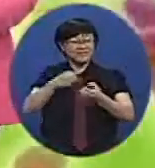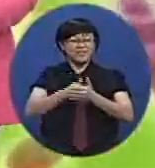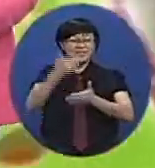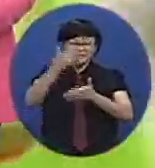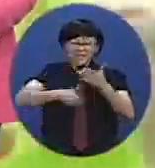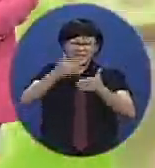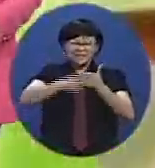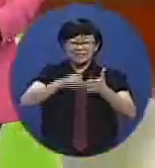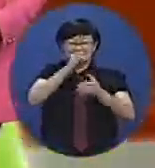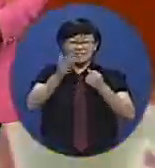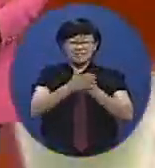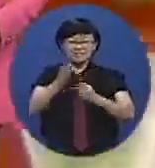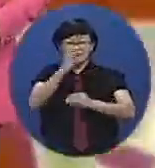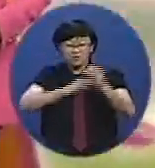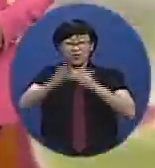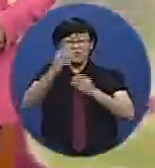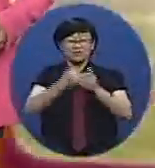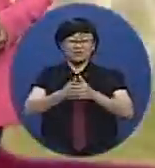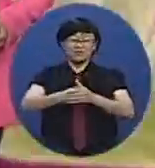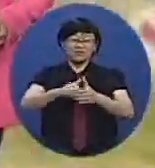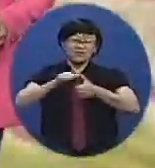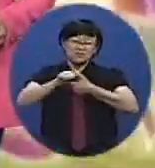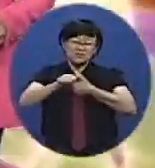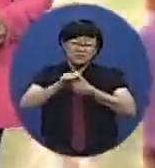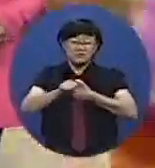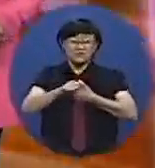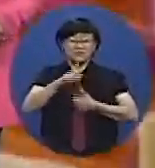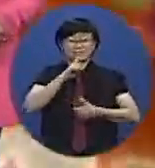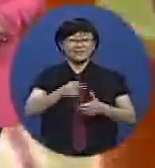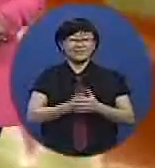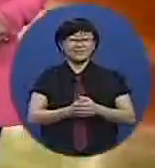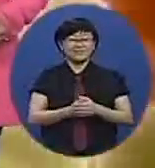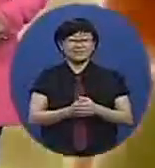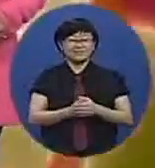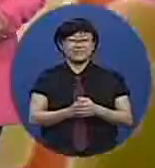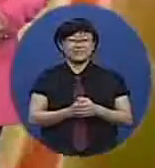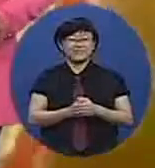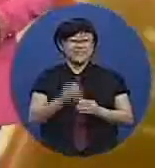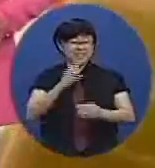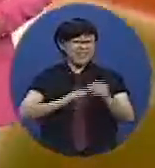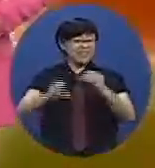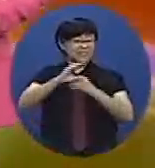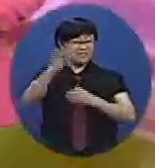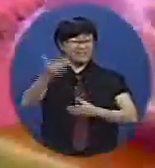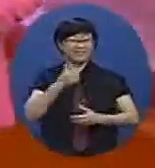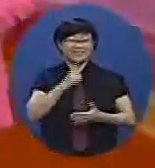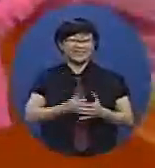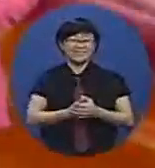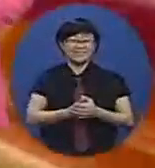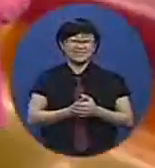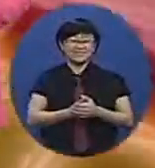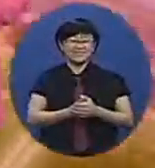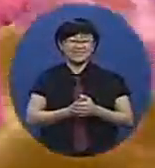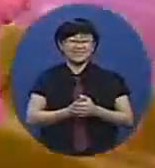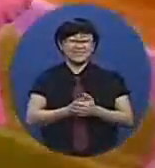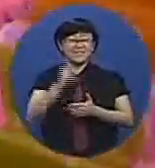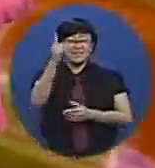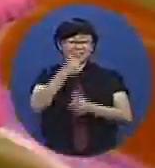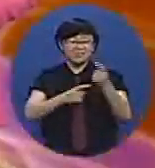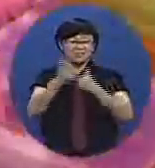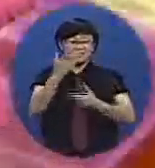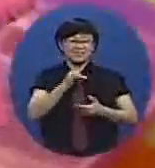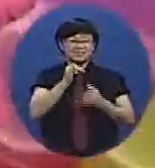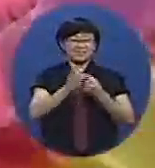깎아주기도 하고 서로 흥정하고 네. 좀 더 달래고 네. 네. 듬이라고요 지금 네네 아.